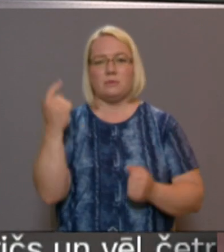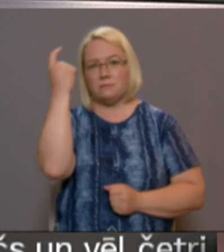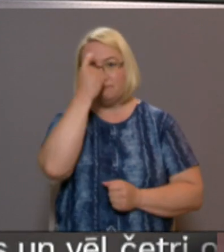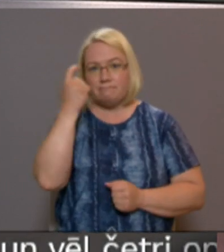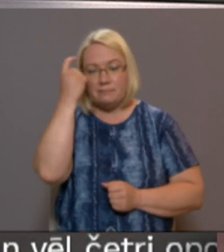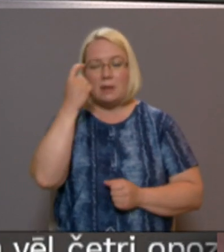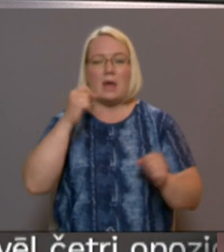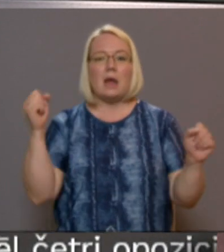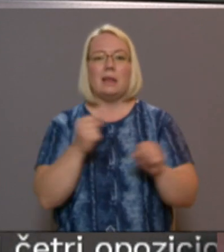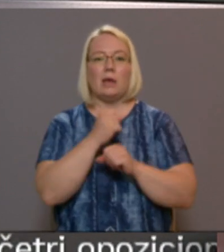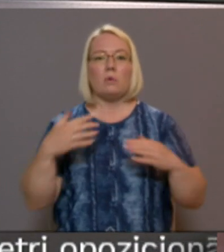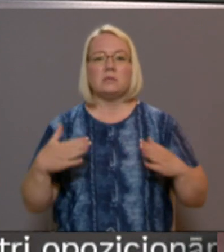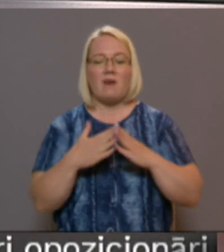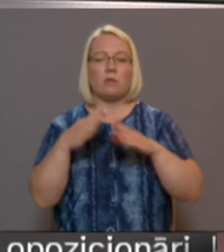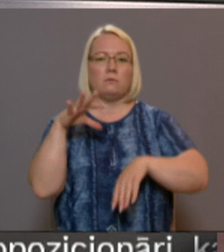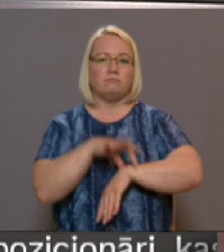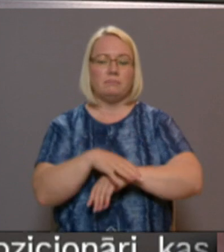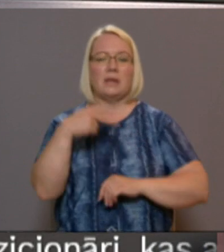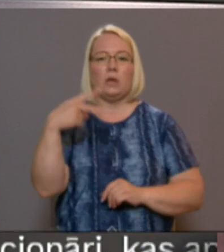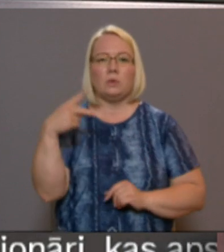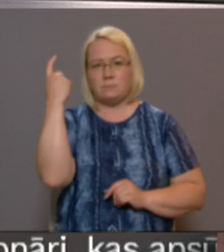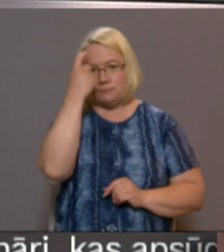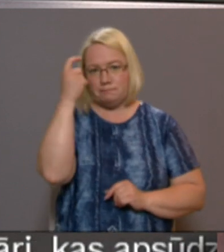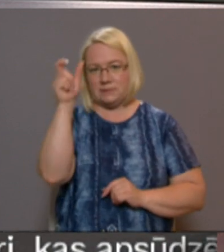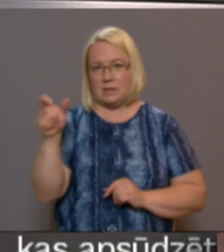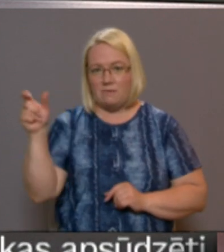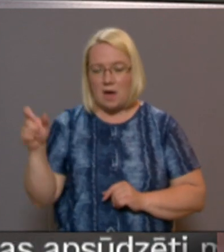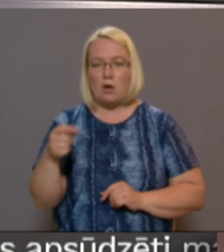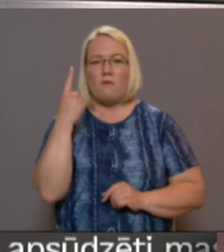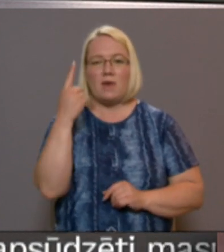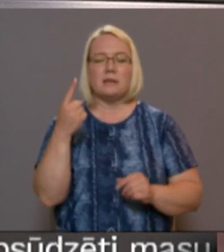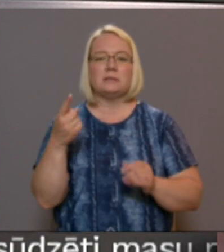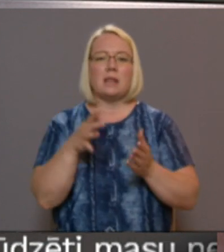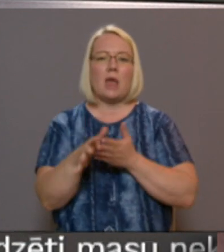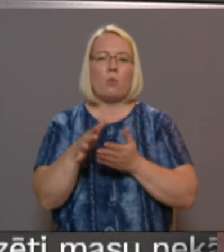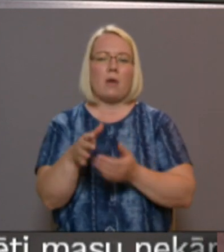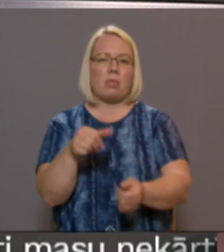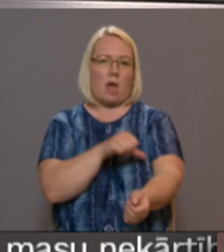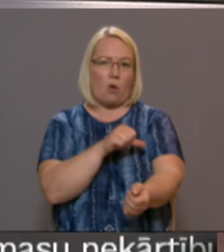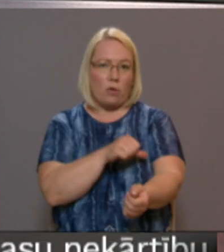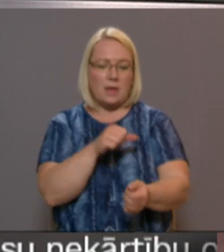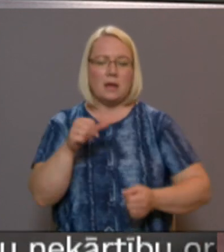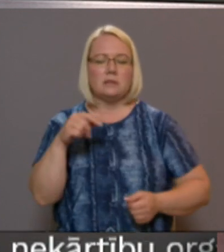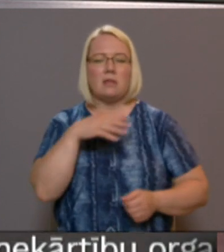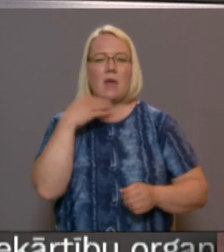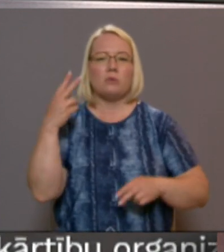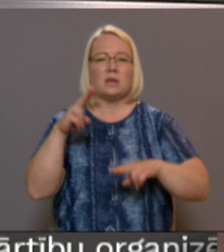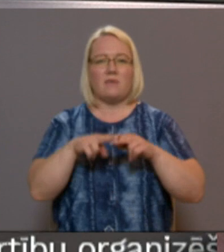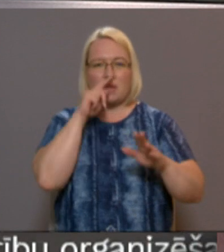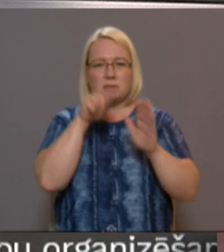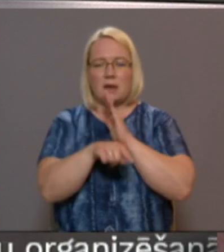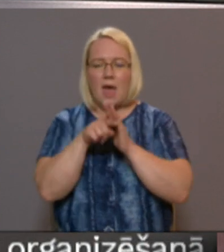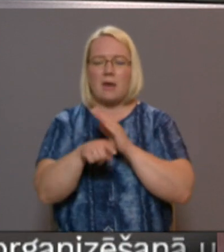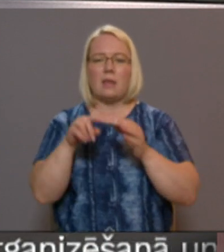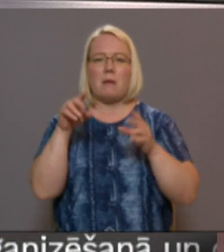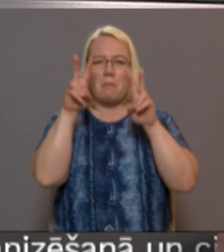Līko svētkos pieķerti 20 iereibuši šoferi, viens no viņiem bija lietojis narkotikas. Daudzviet notiek reidi, pārbaudot pilnīgi